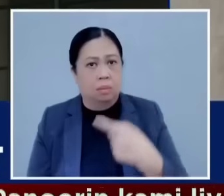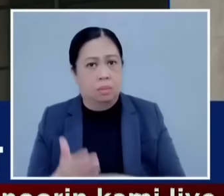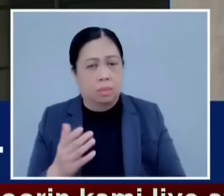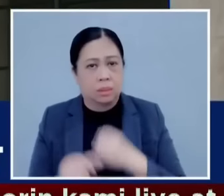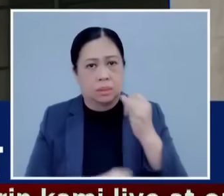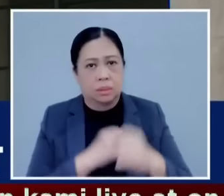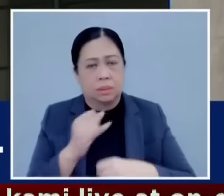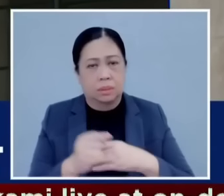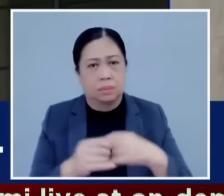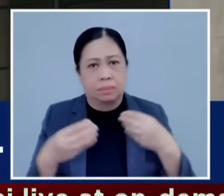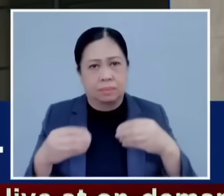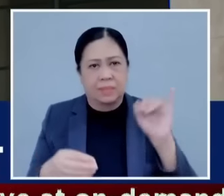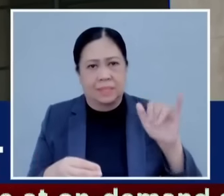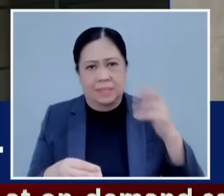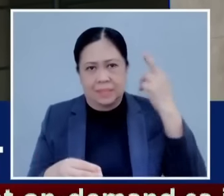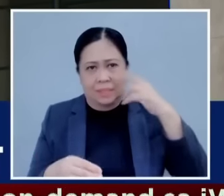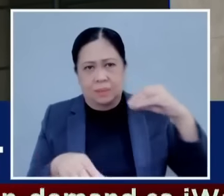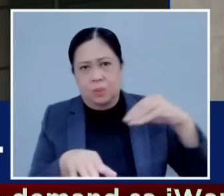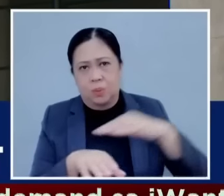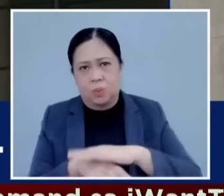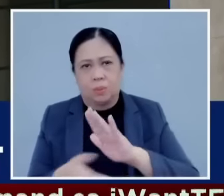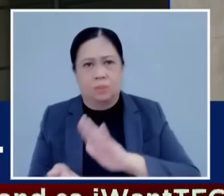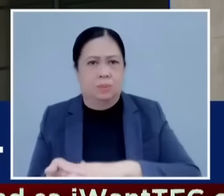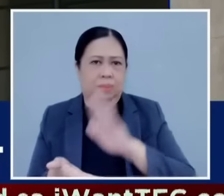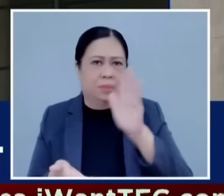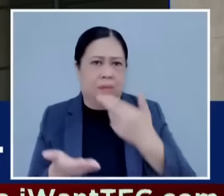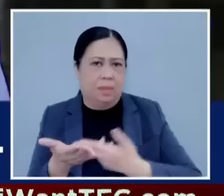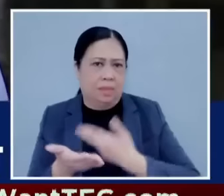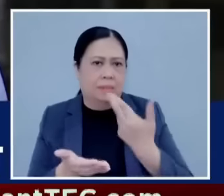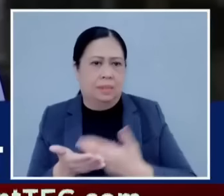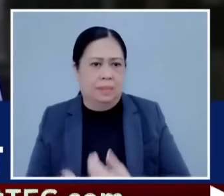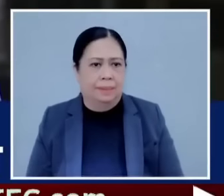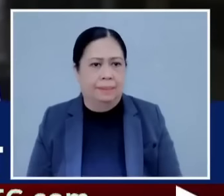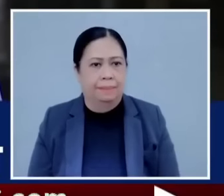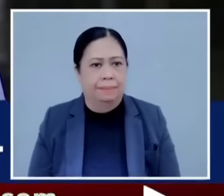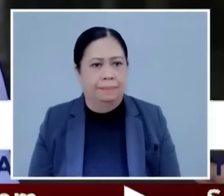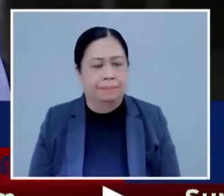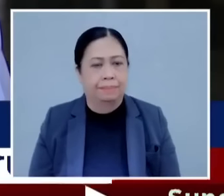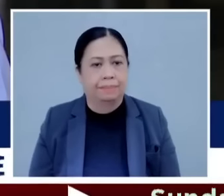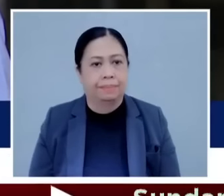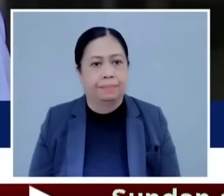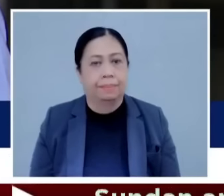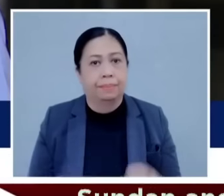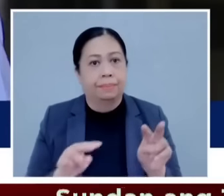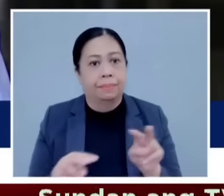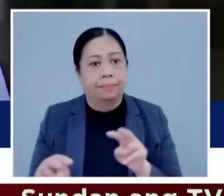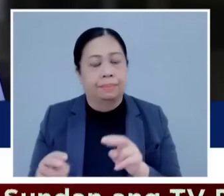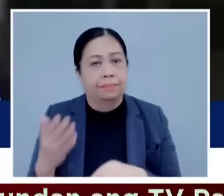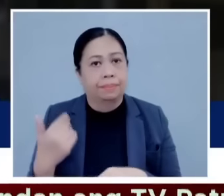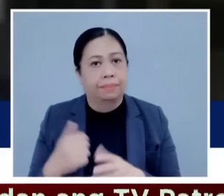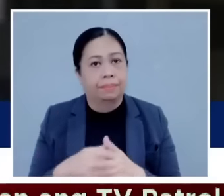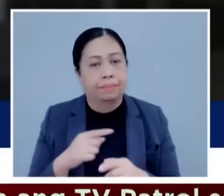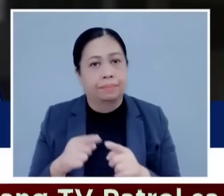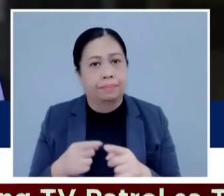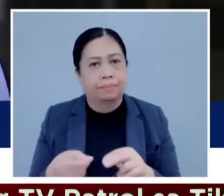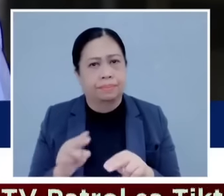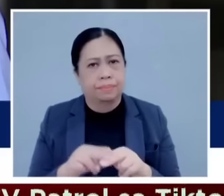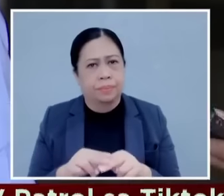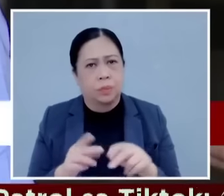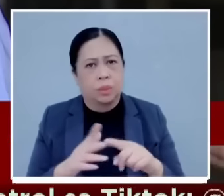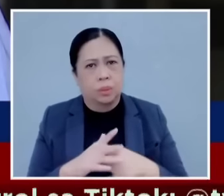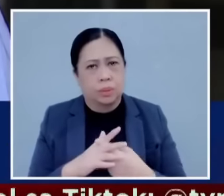international market ang dahilan ng pagsipa ng presyo ng bigas. Makita rin natin noong nagtaas din yung farm gate